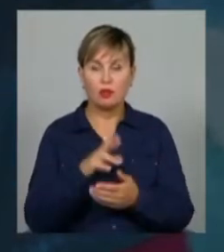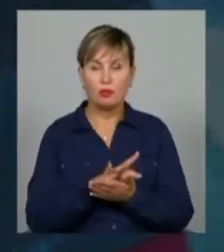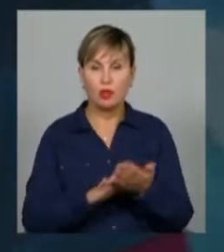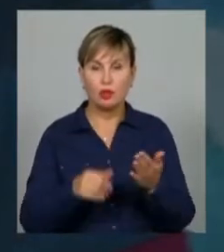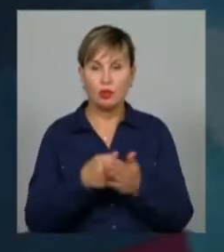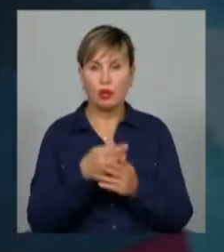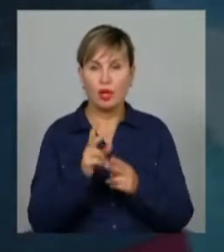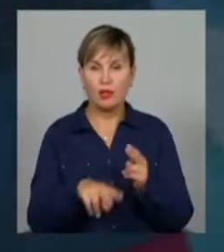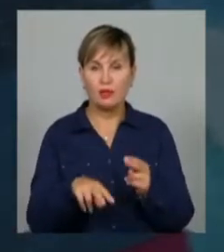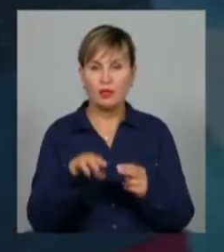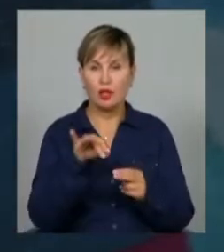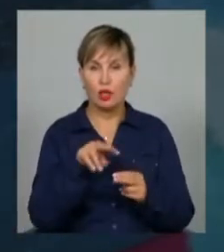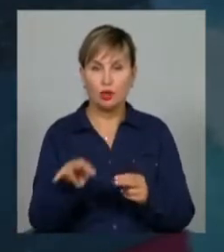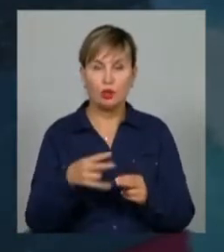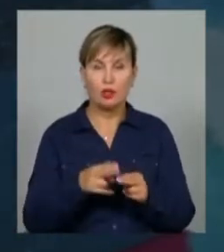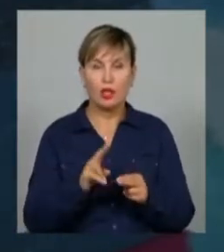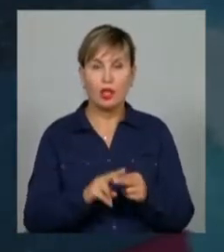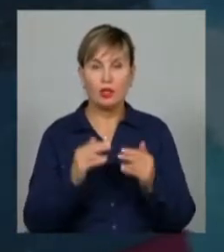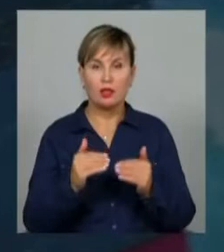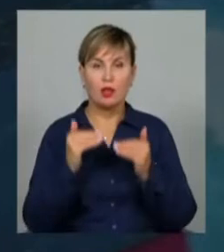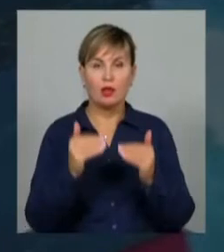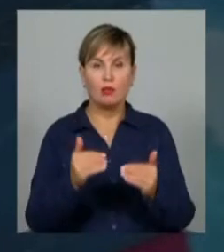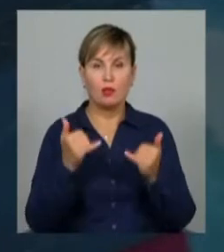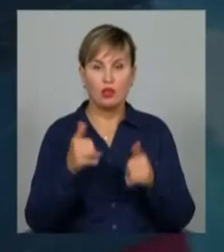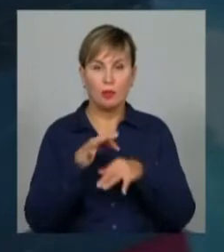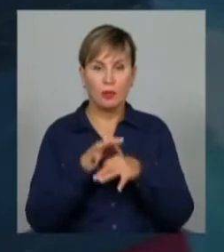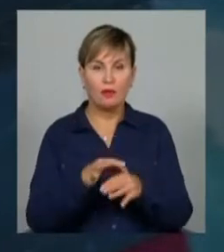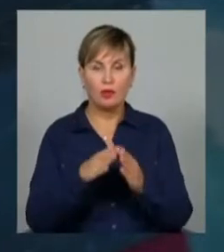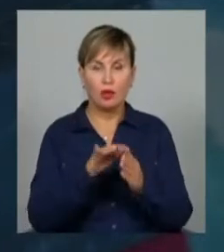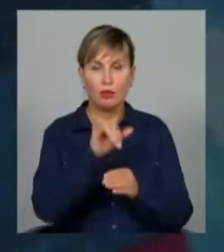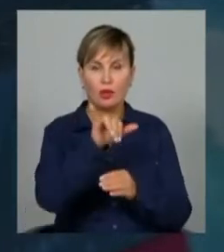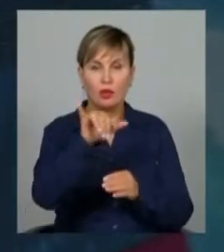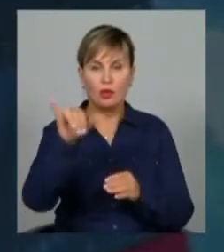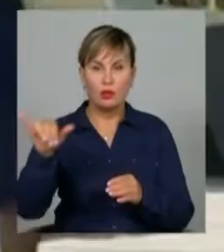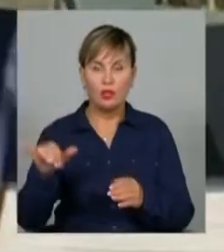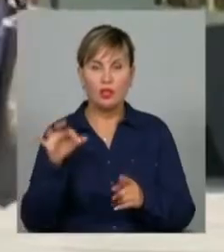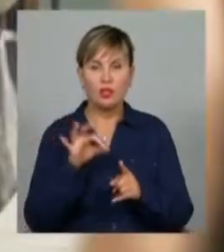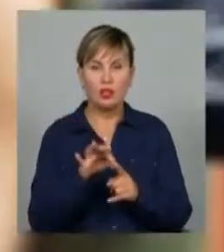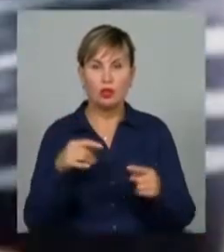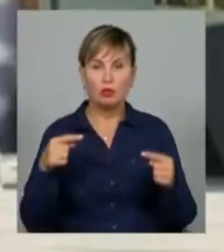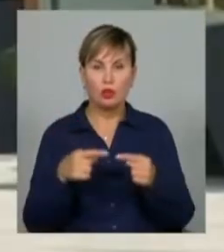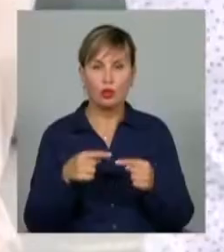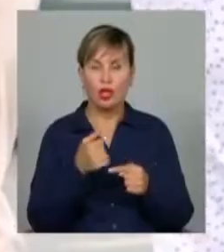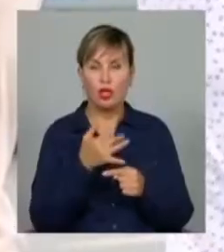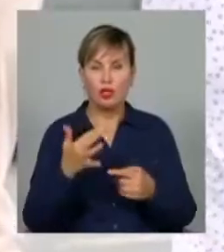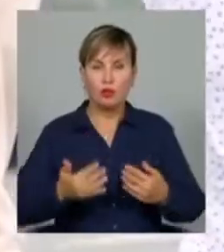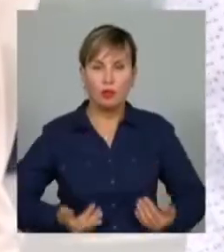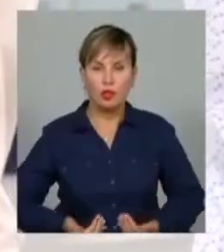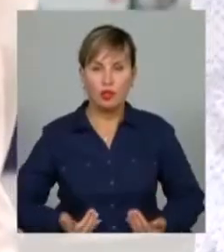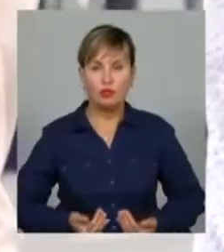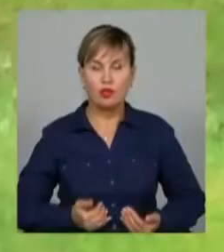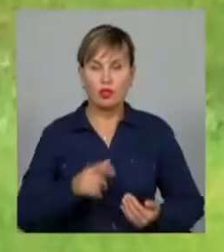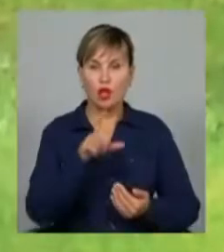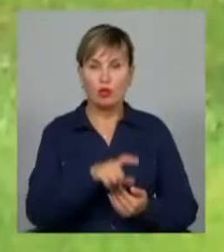продлится до конца месяца. На этом этапе интервьюеры проведут обход жилых объектов с целью уточнения количества проживающих в них